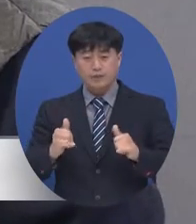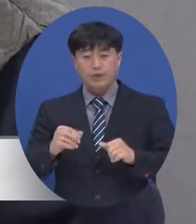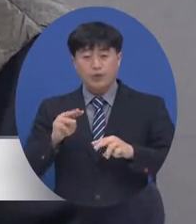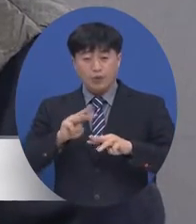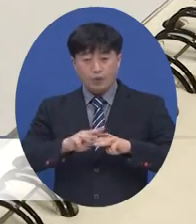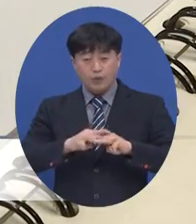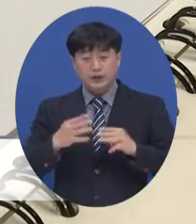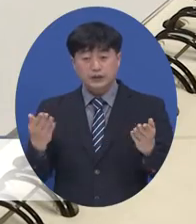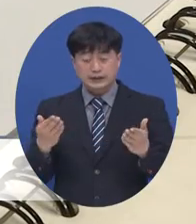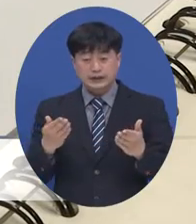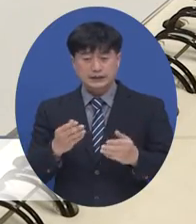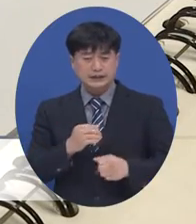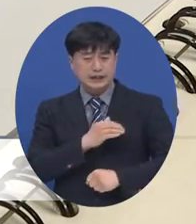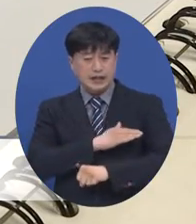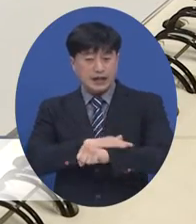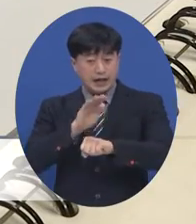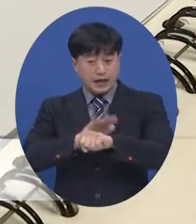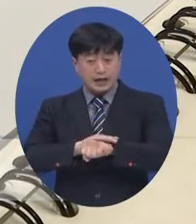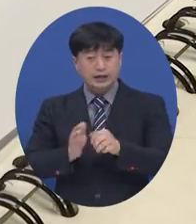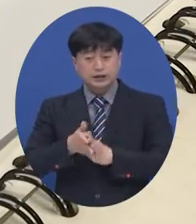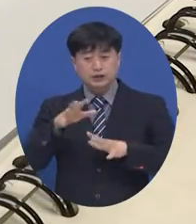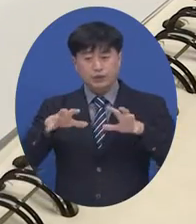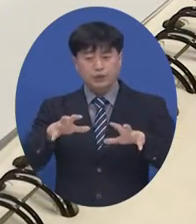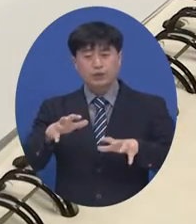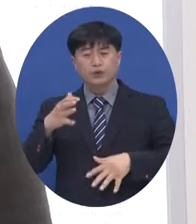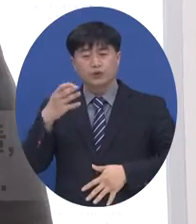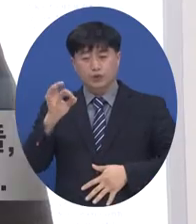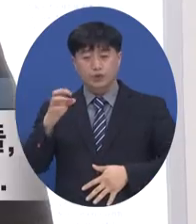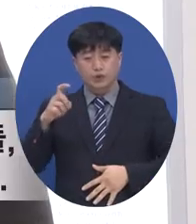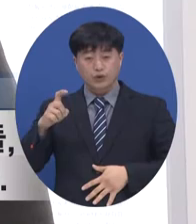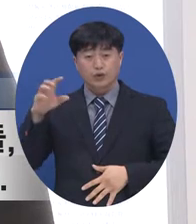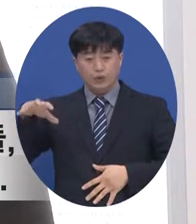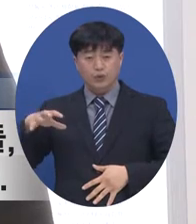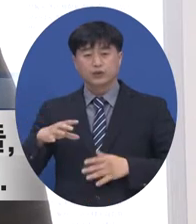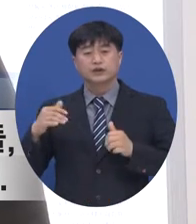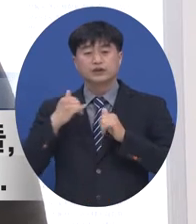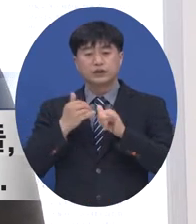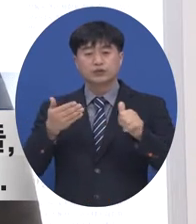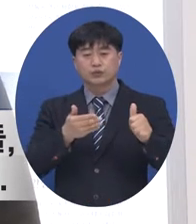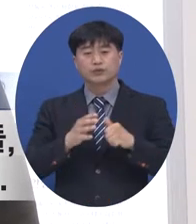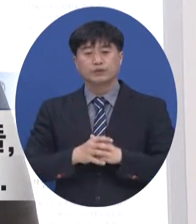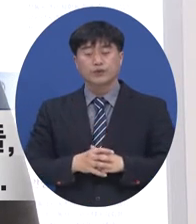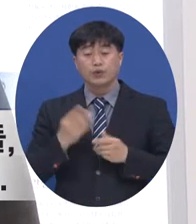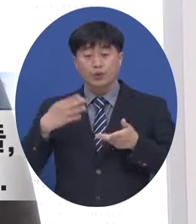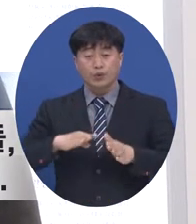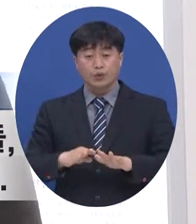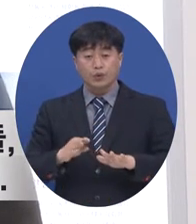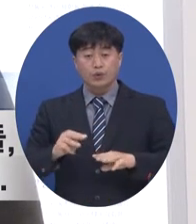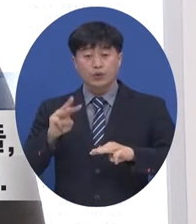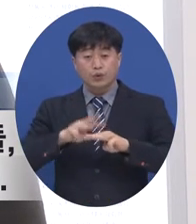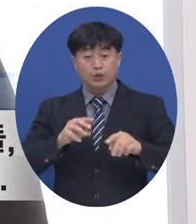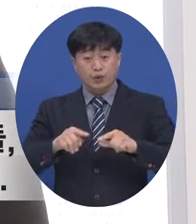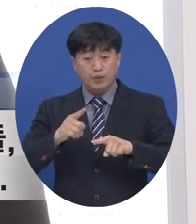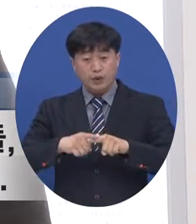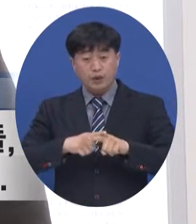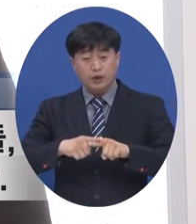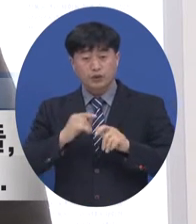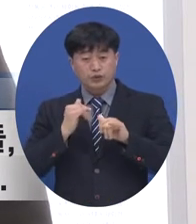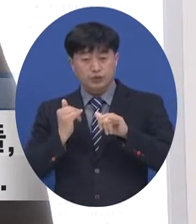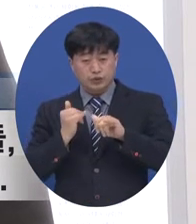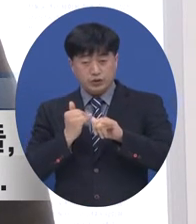시군 10곳을 선정해 각각 시 상했습니다 전기도 에서 농정 평가를 최우수 상을 받아서